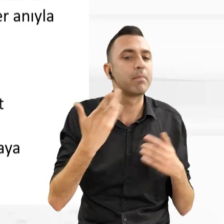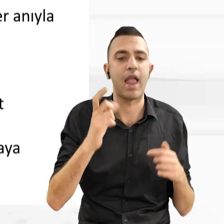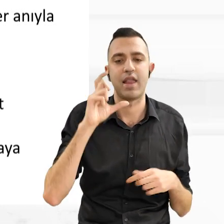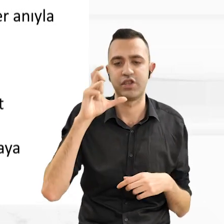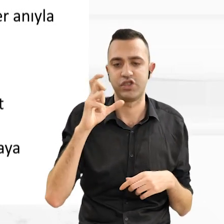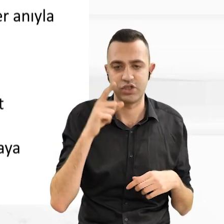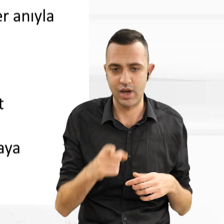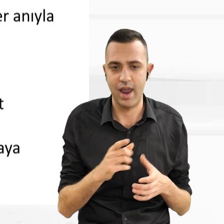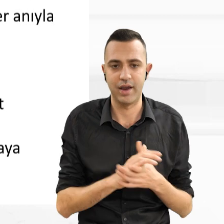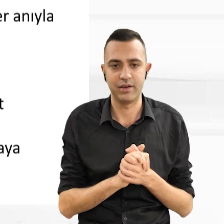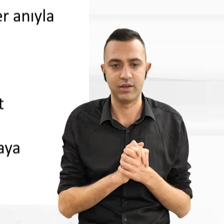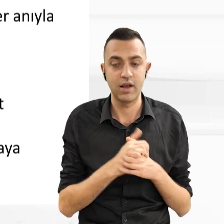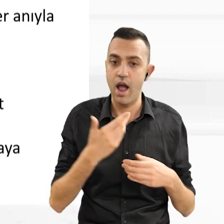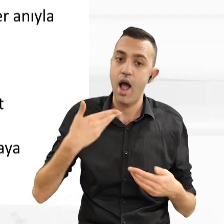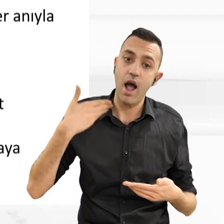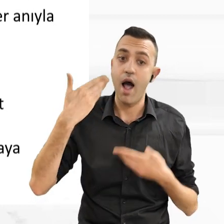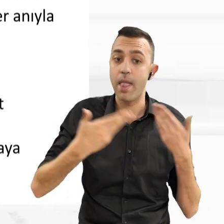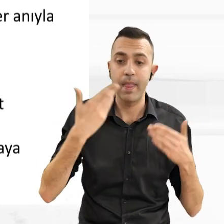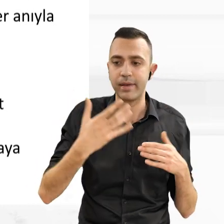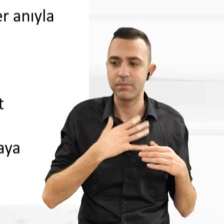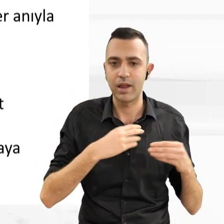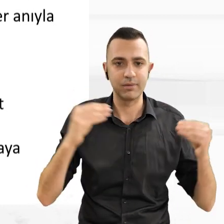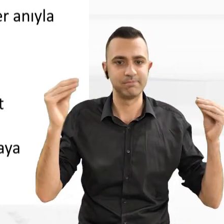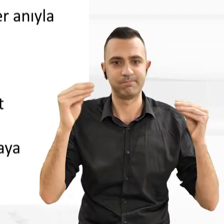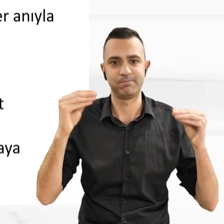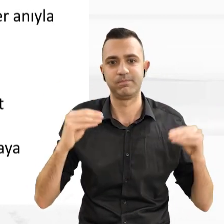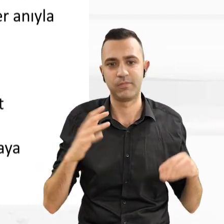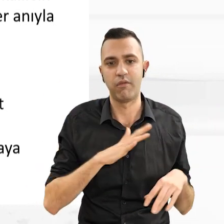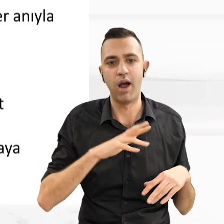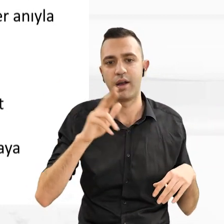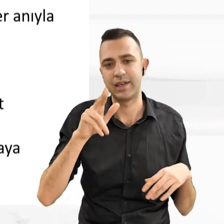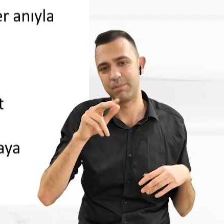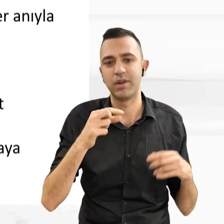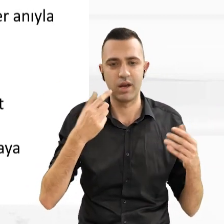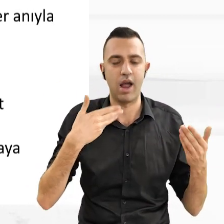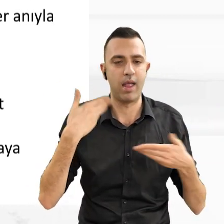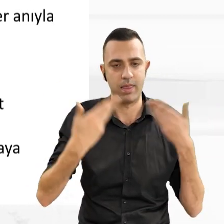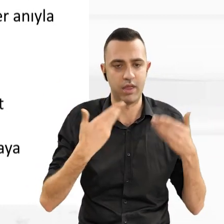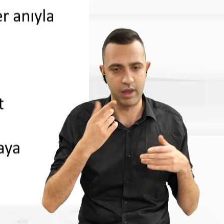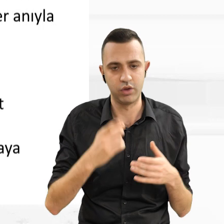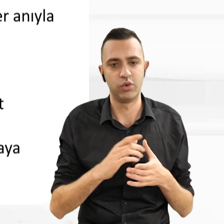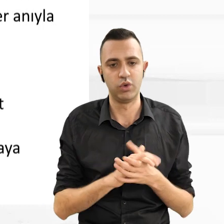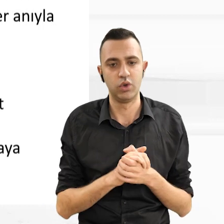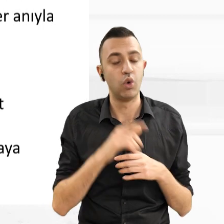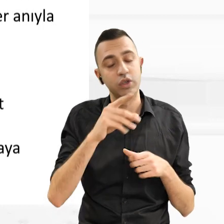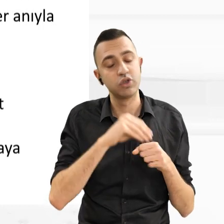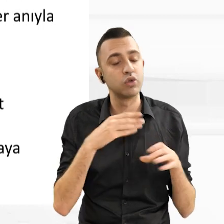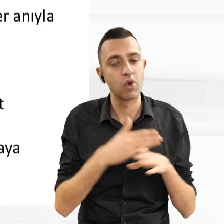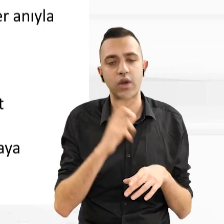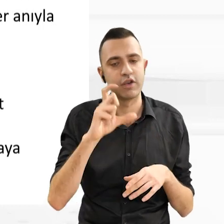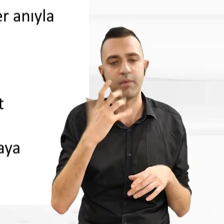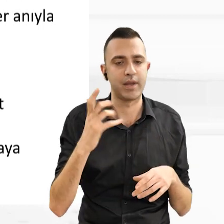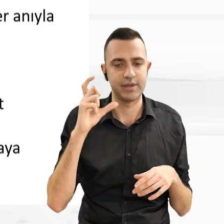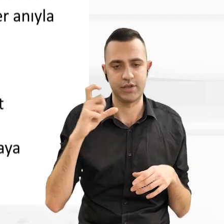bakınca saçının dedi anlatımın süslü ve Sanatlı olmasına daire bir ifade yer alıyor Dolayısıyla cevap